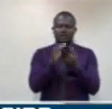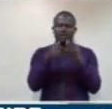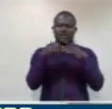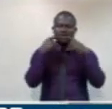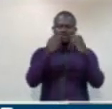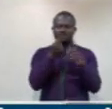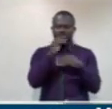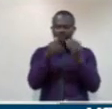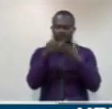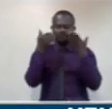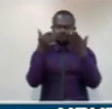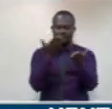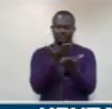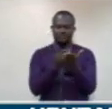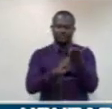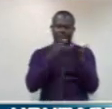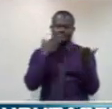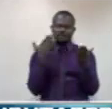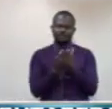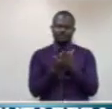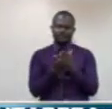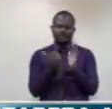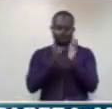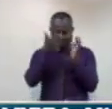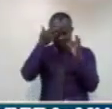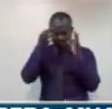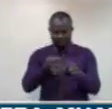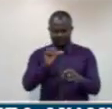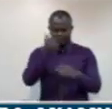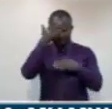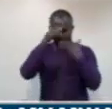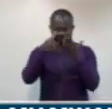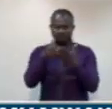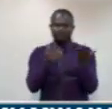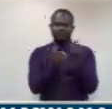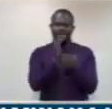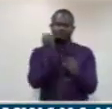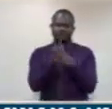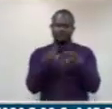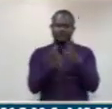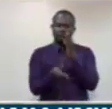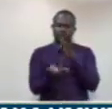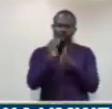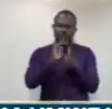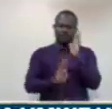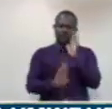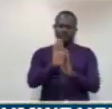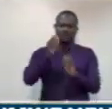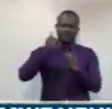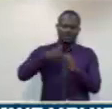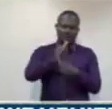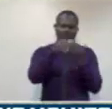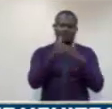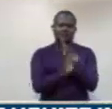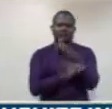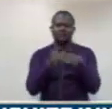ihari, ahubwo aborozi basabwa kuyikoresha neza. Hanafashwe izindi ngamba zose ziganisha ku bworozi bukozwe kinyamwuga bugateza imbere ba nyirabwo